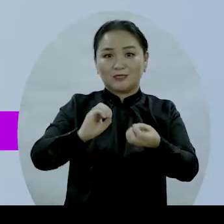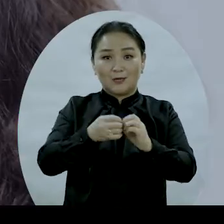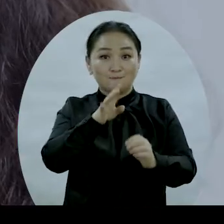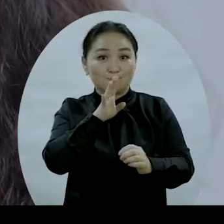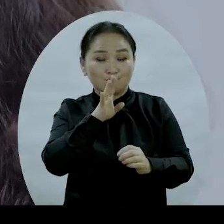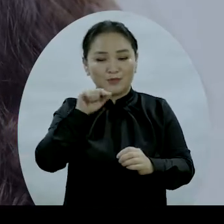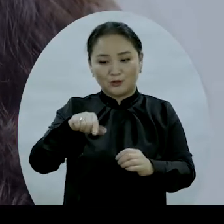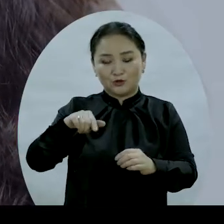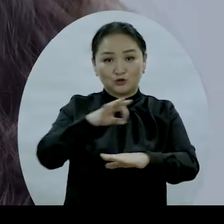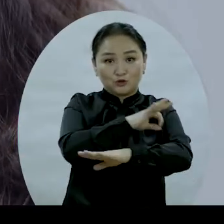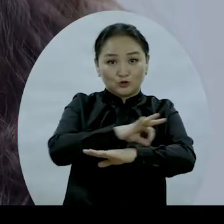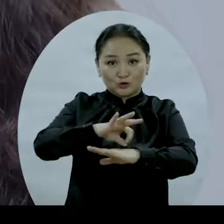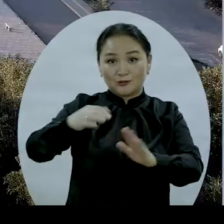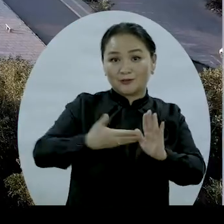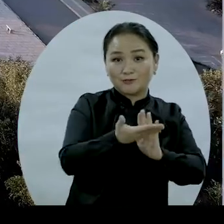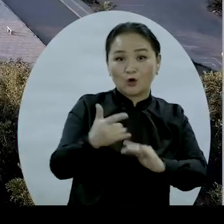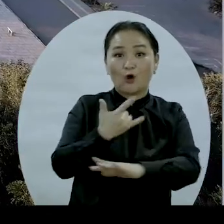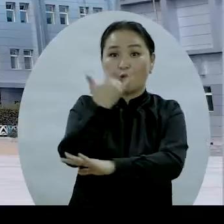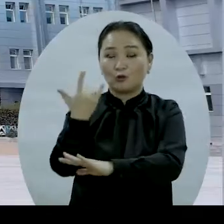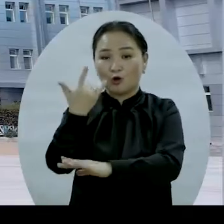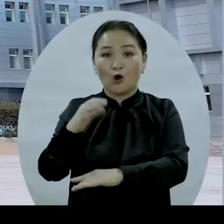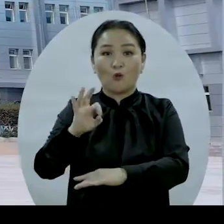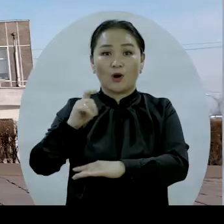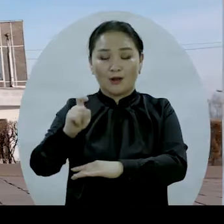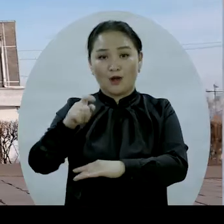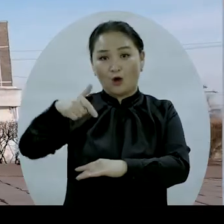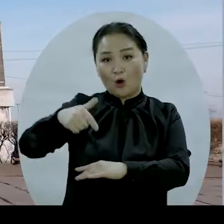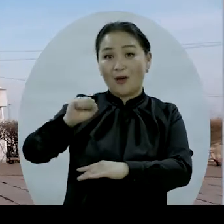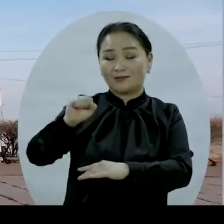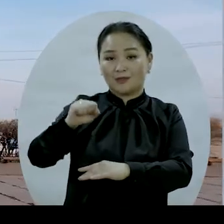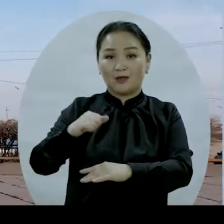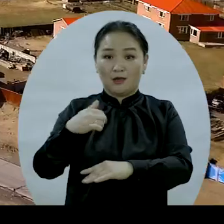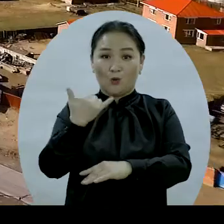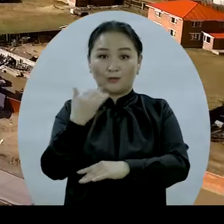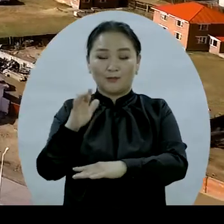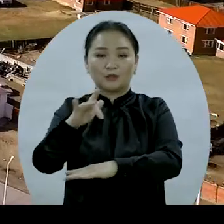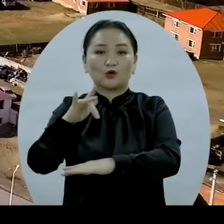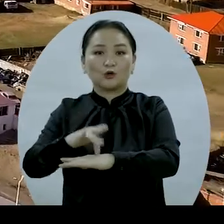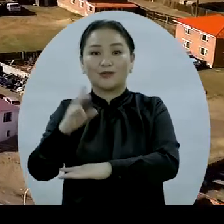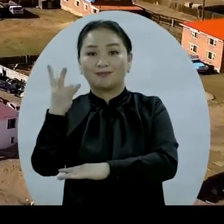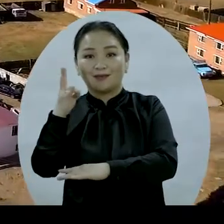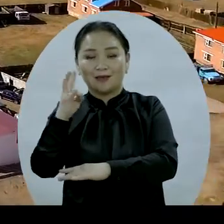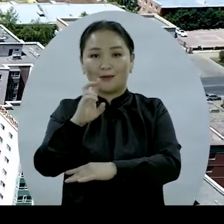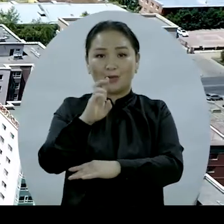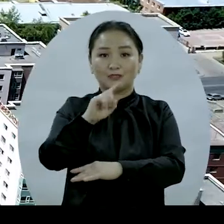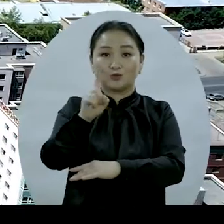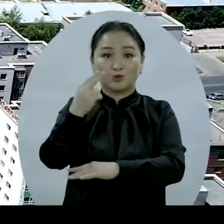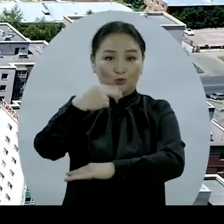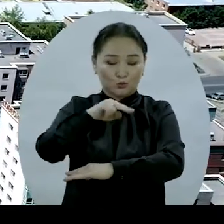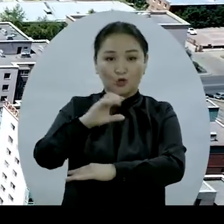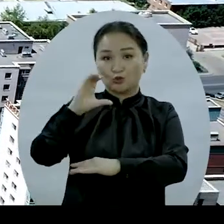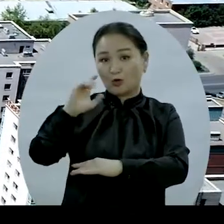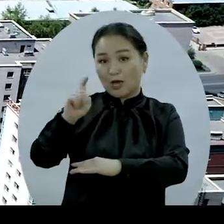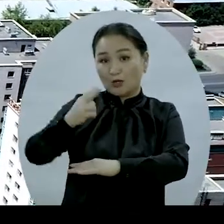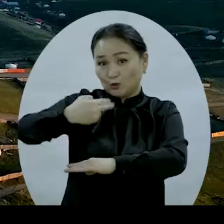байна. За энэхүү төслөөр дамжуулан Өмнө Гой, Өвөр Хангай, Говьалтай аймаг болон Улаанбаатар хотын Налайх, Баянзүрх,